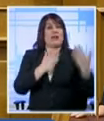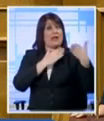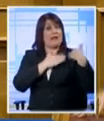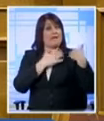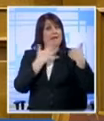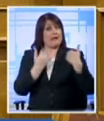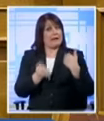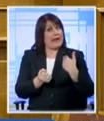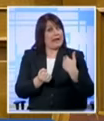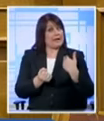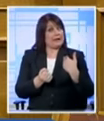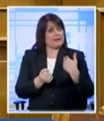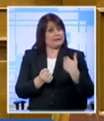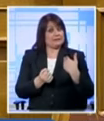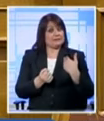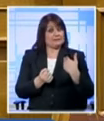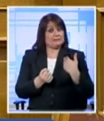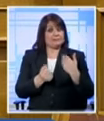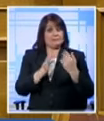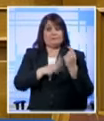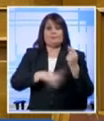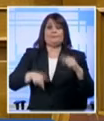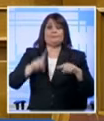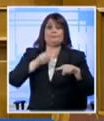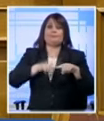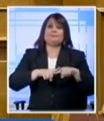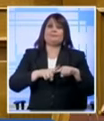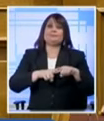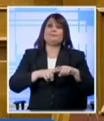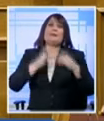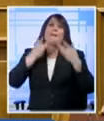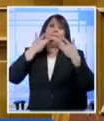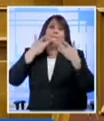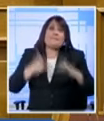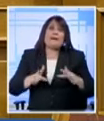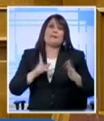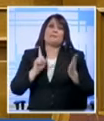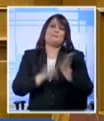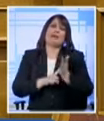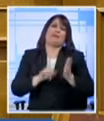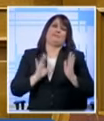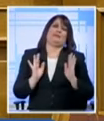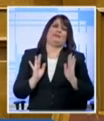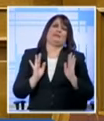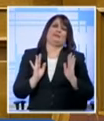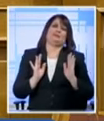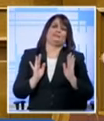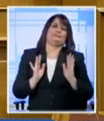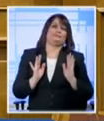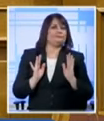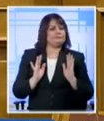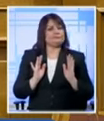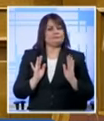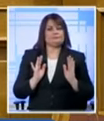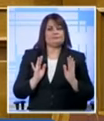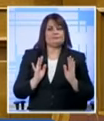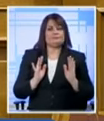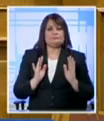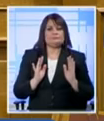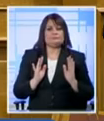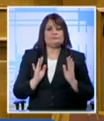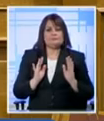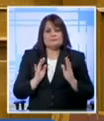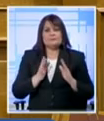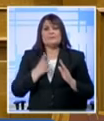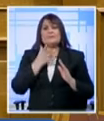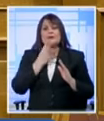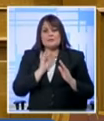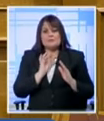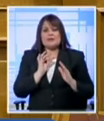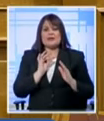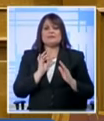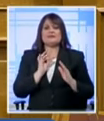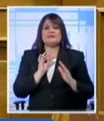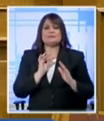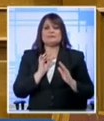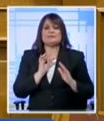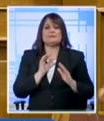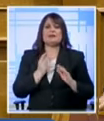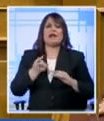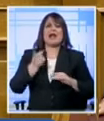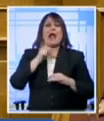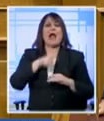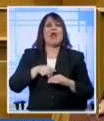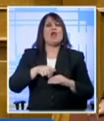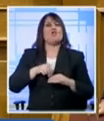συνάδελφοι, απέναντι στον ελληνικό λαό, παρετήσε. Παρετήσε και ανοίγεις την πόρτα στη δυνατότητα να